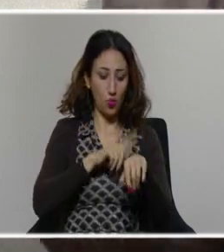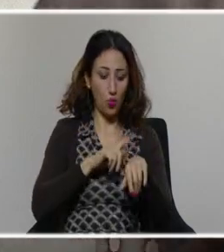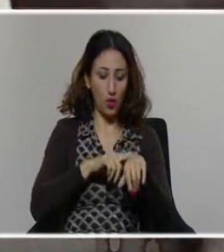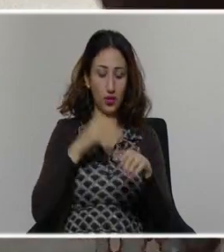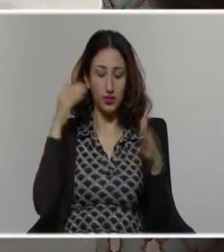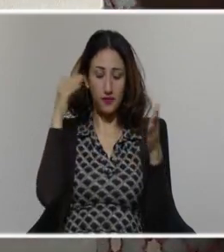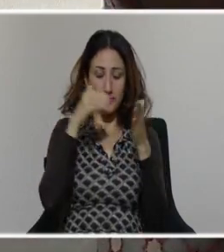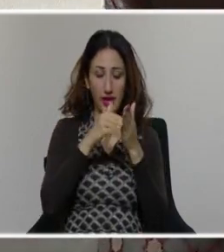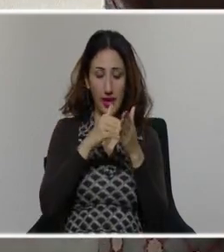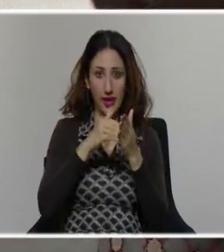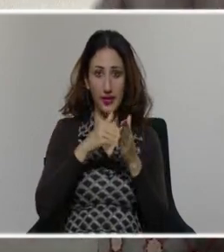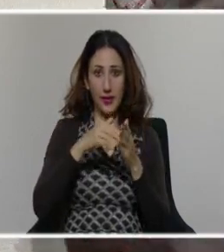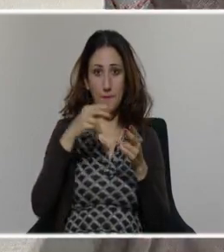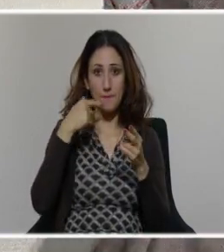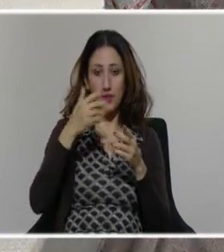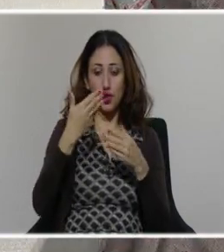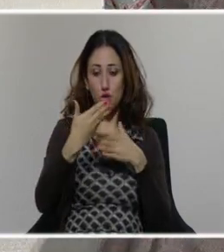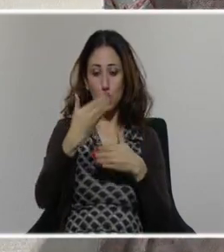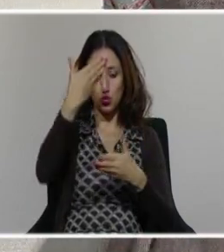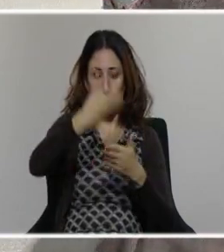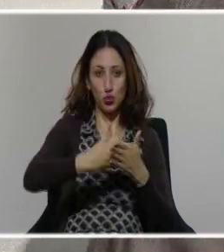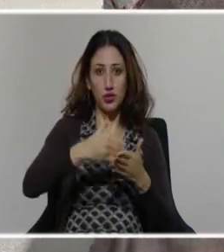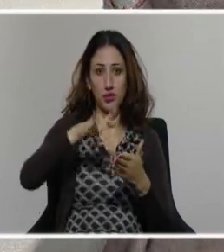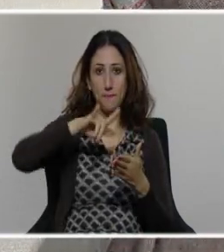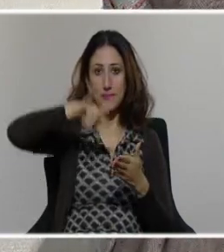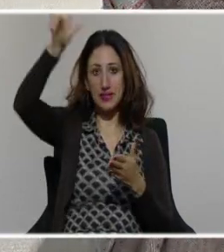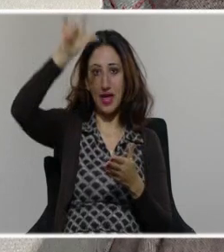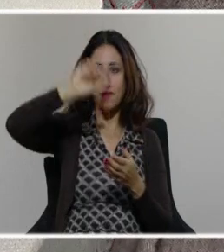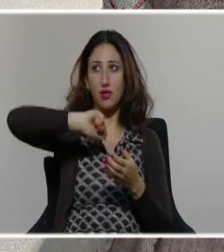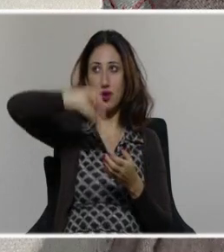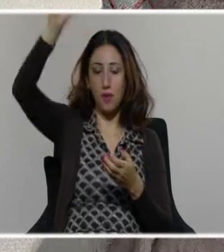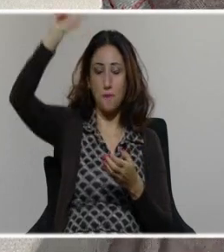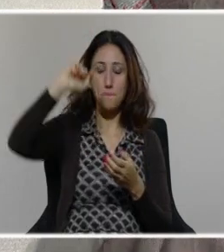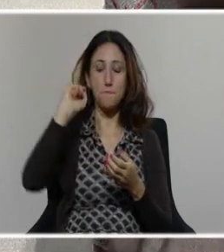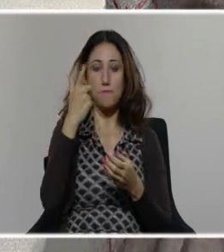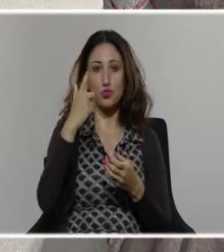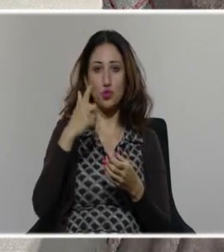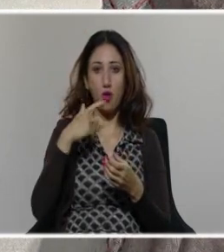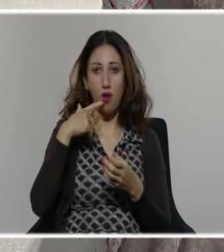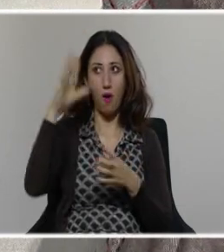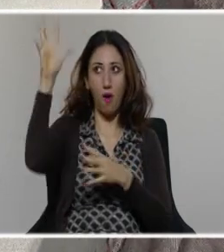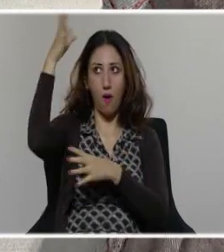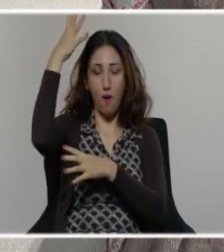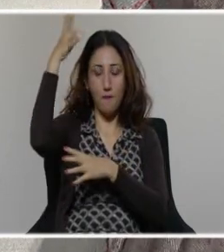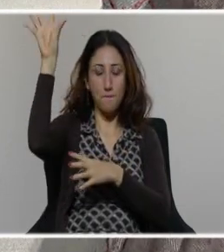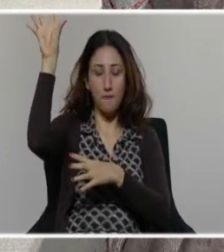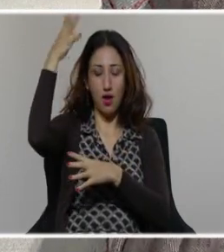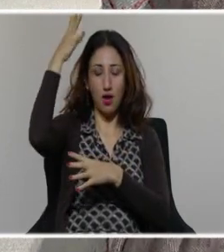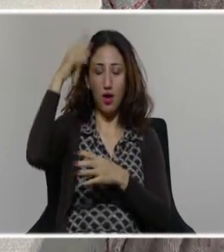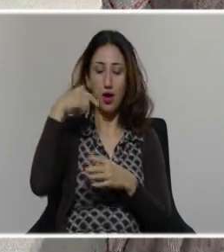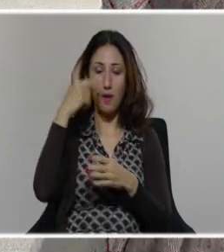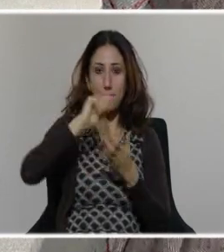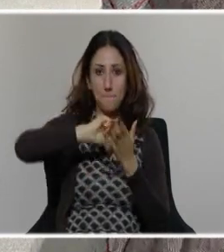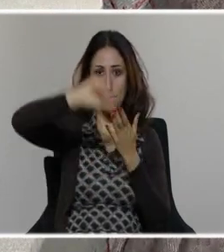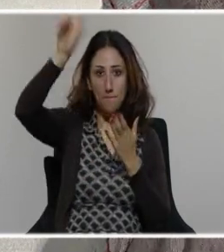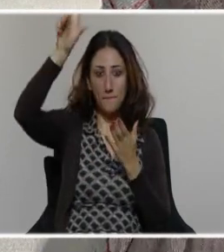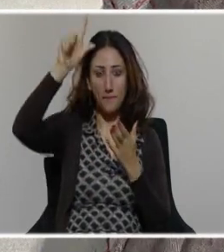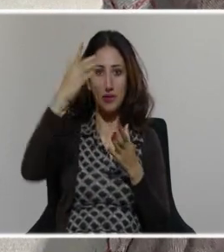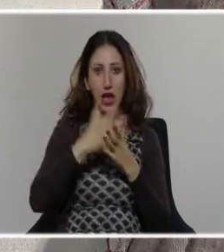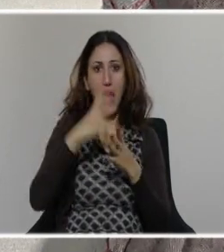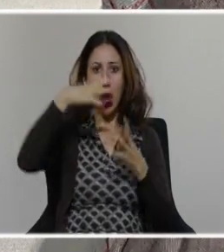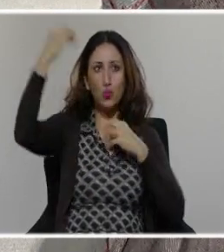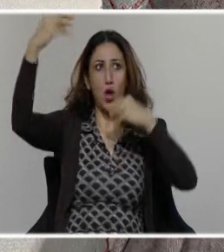بيسافر الشرايط بتسافر في الطياره مظبوط فكان بتتبعت الحلقات في القمر الصناعي مظبوط وكان في تهافت